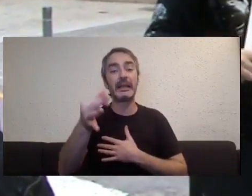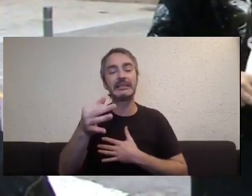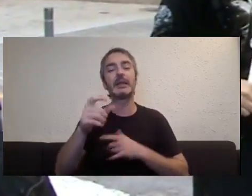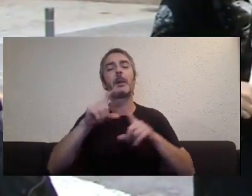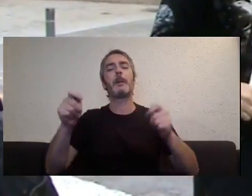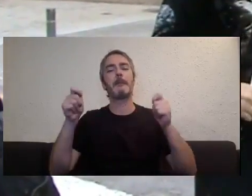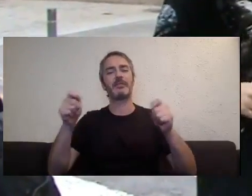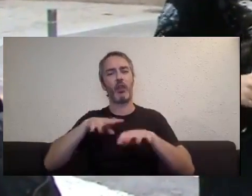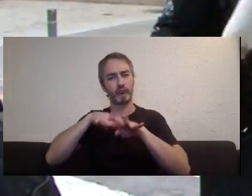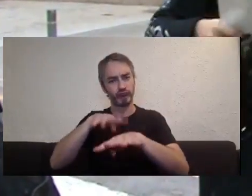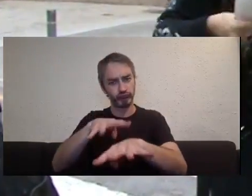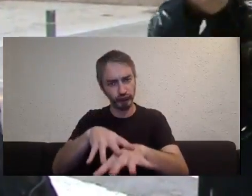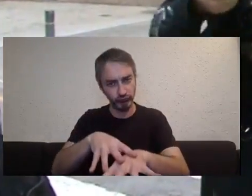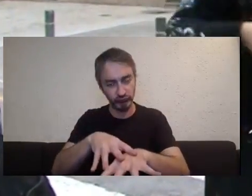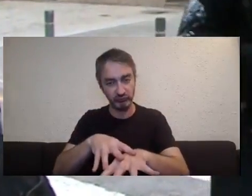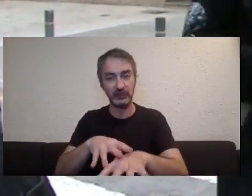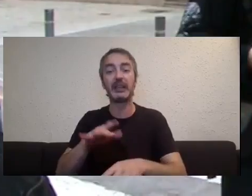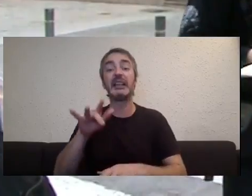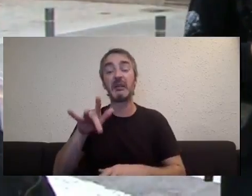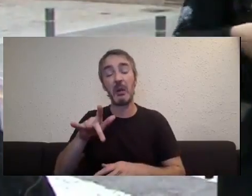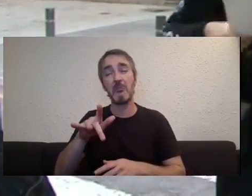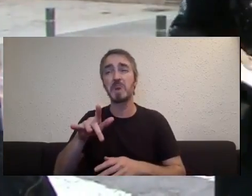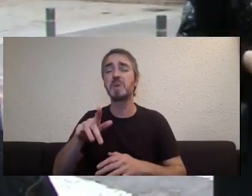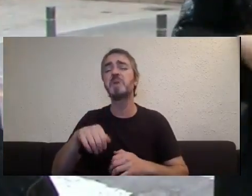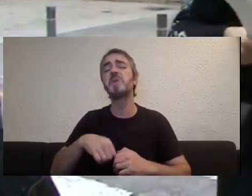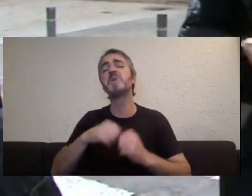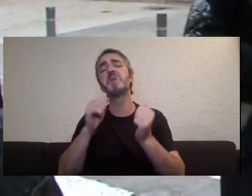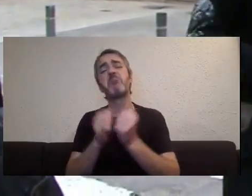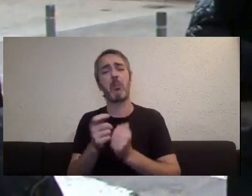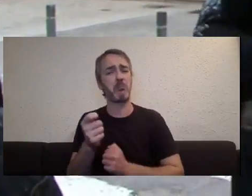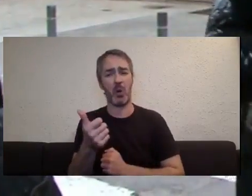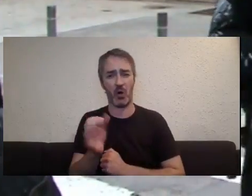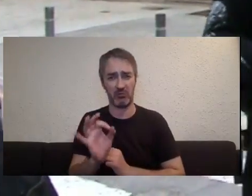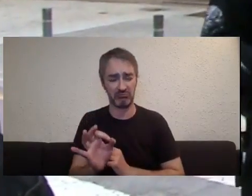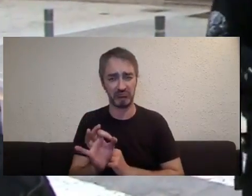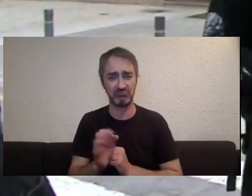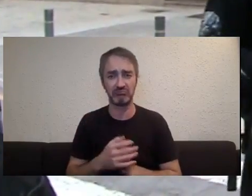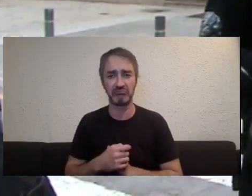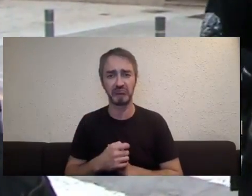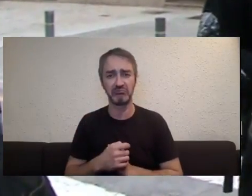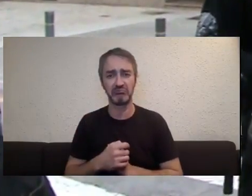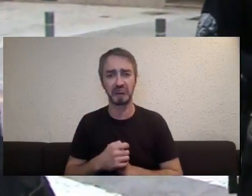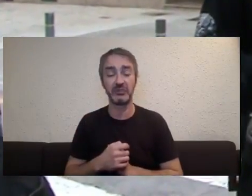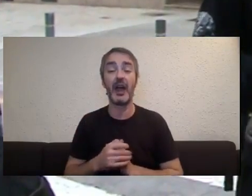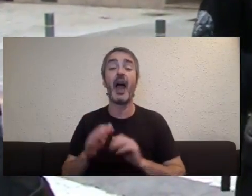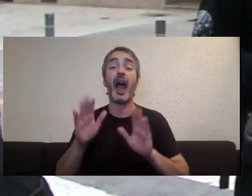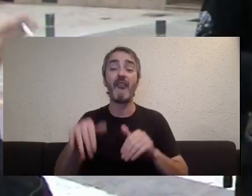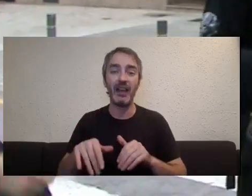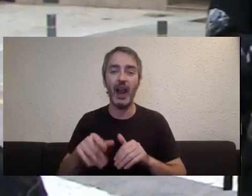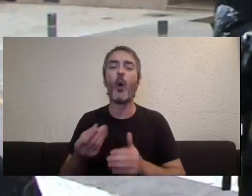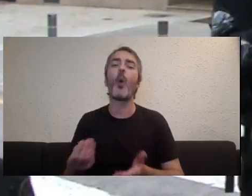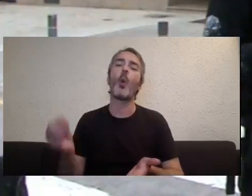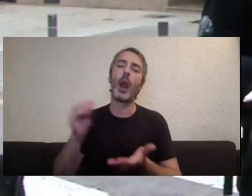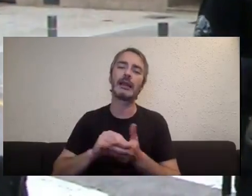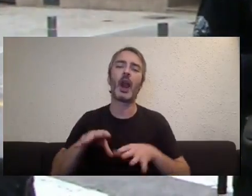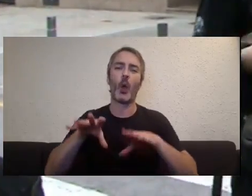més. Hi va haver una manifestació després al vespre, que hi va haver 4 incidents, però tampoc no va ser massa important.